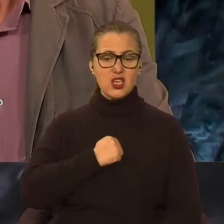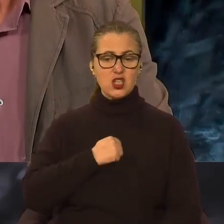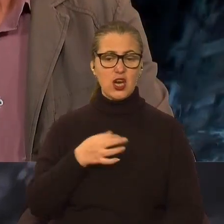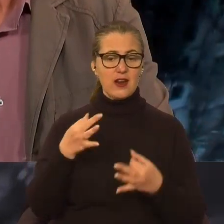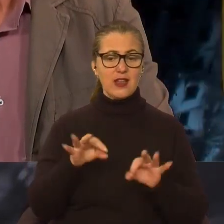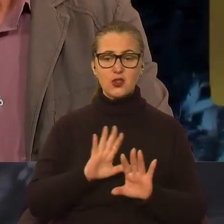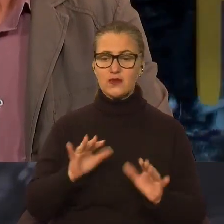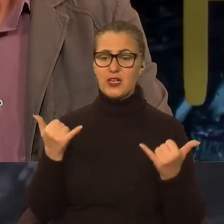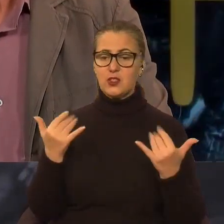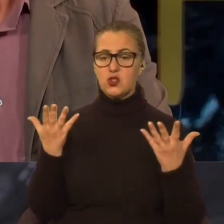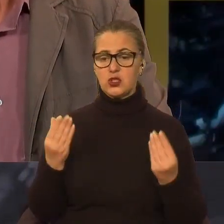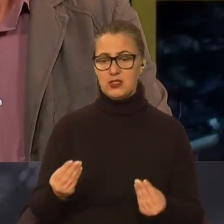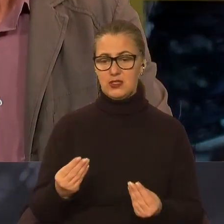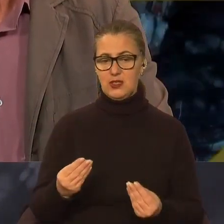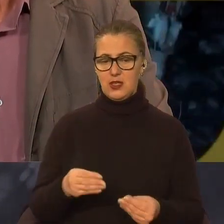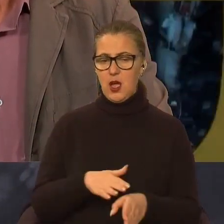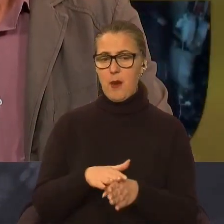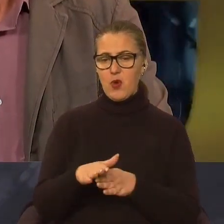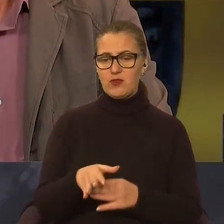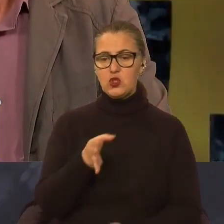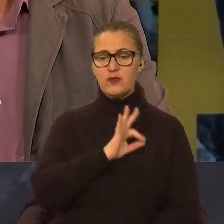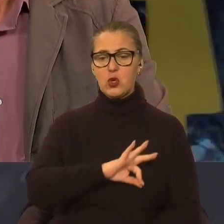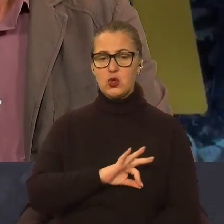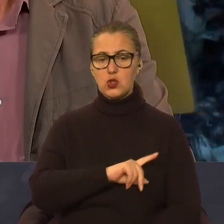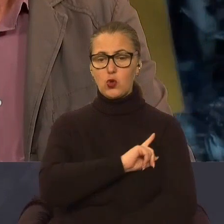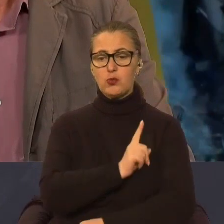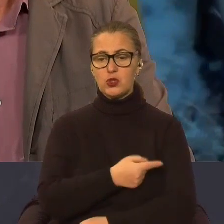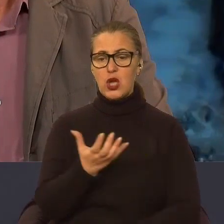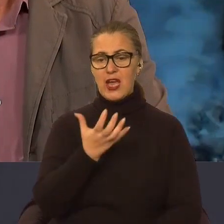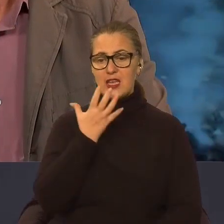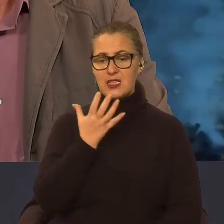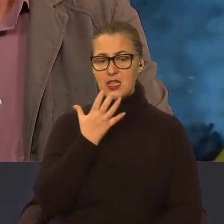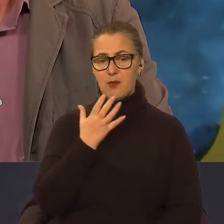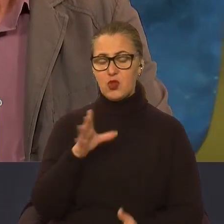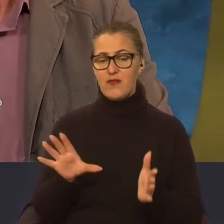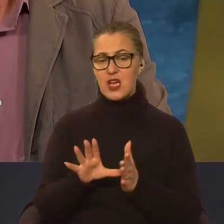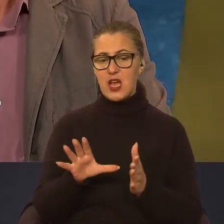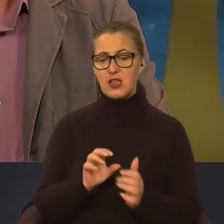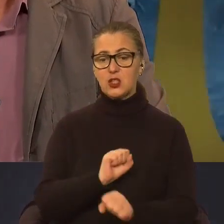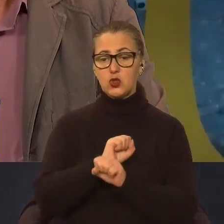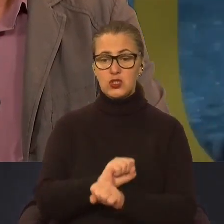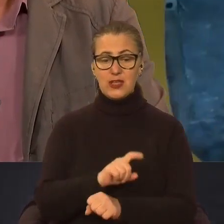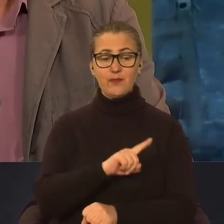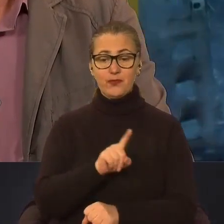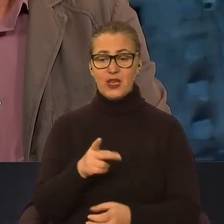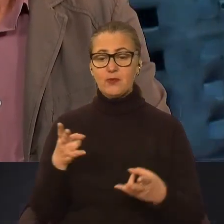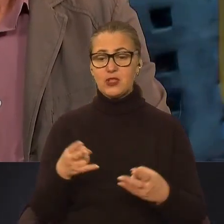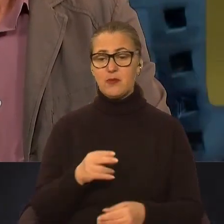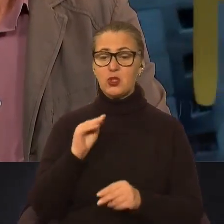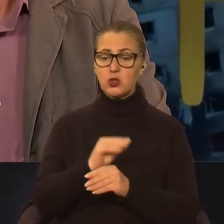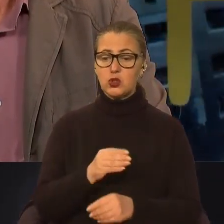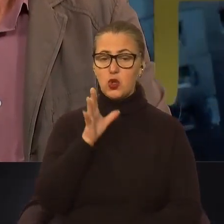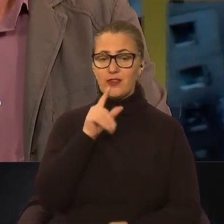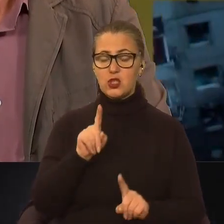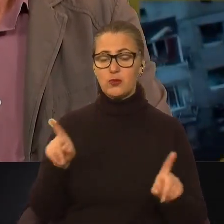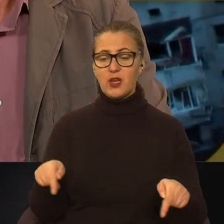на сьогоднішній день в повній мірі використовувати потужність теплових електростанцій їм треба час додаткової для того щоб